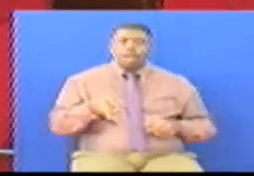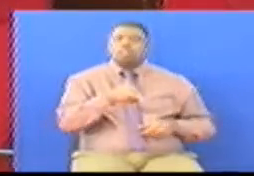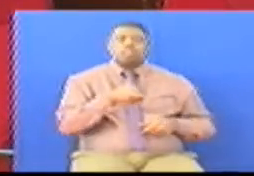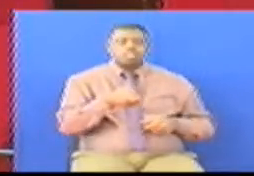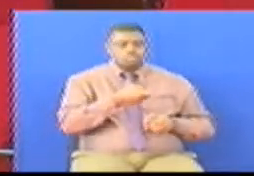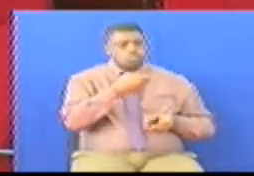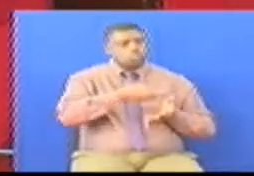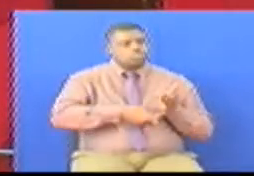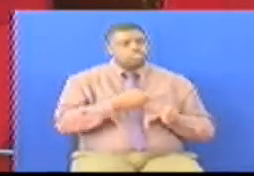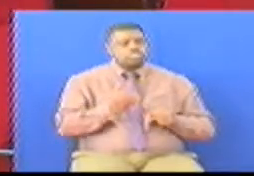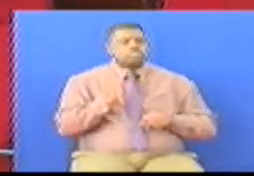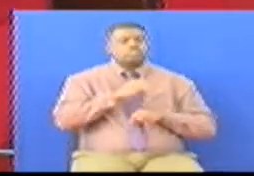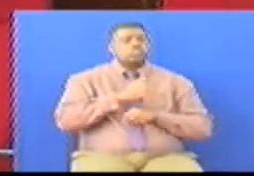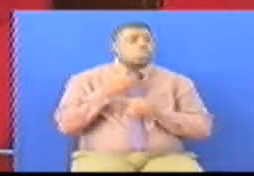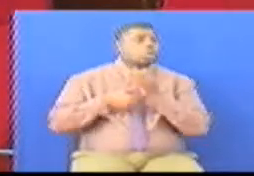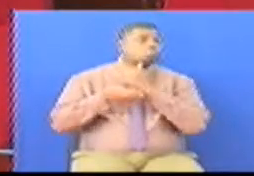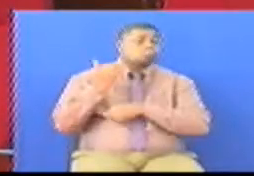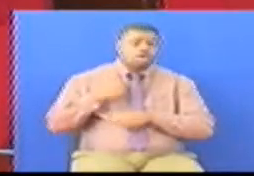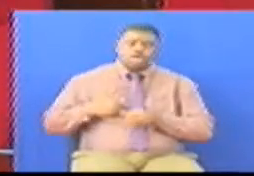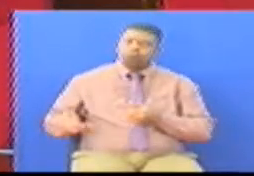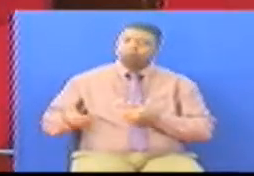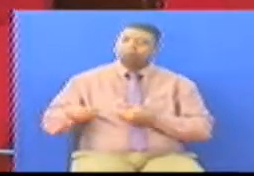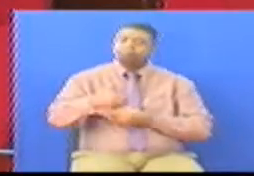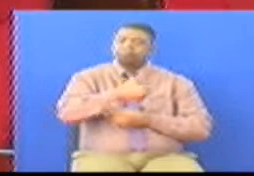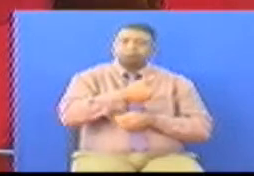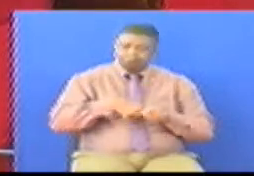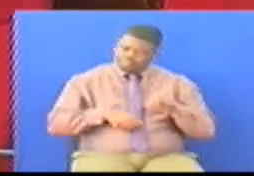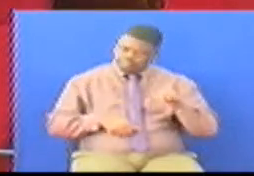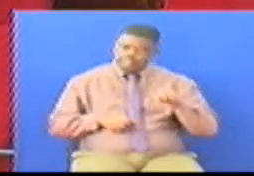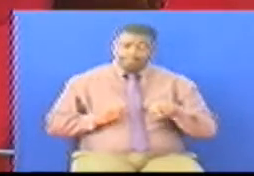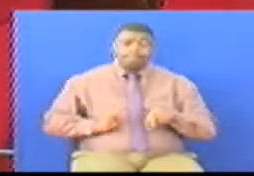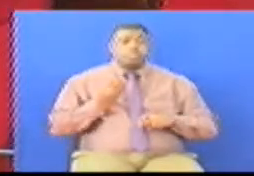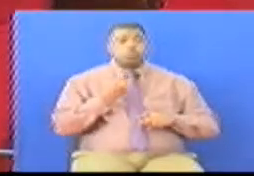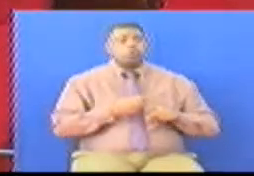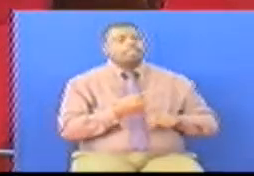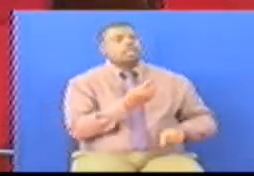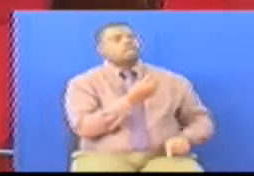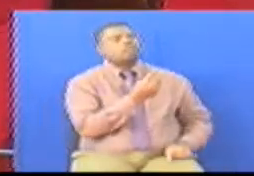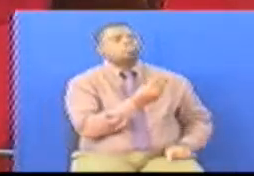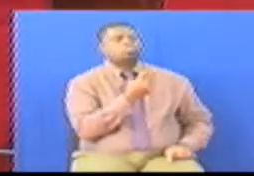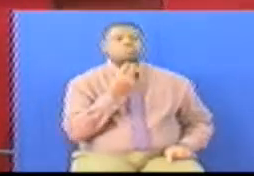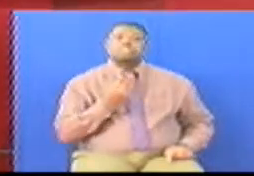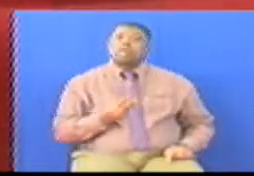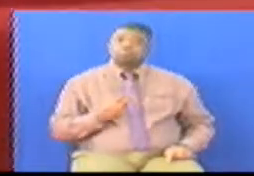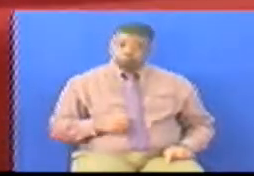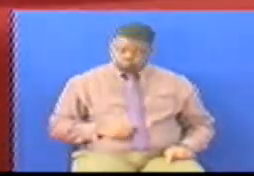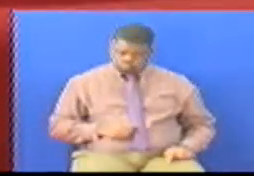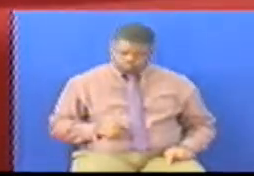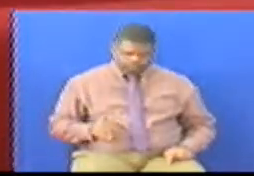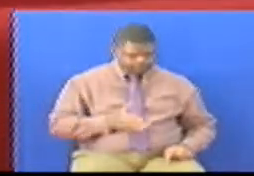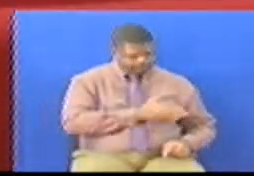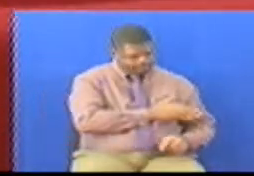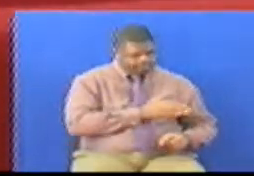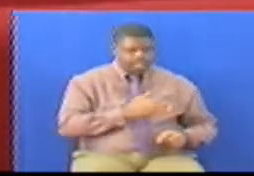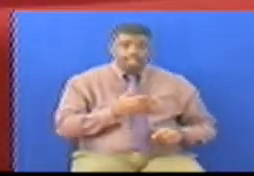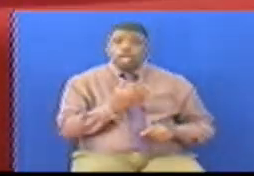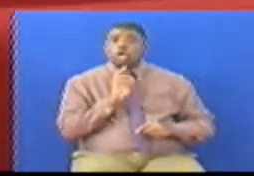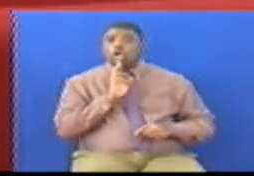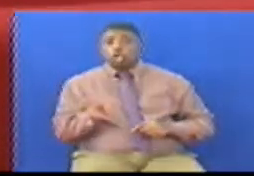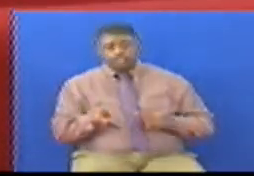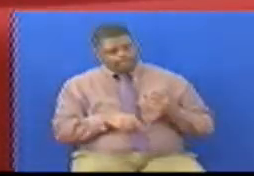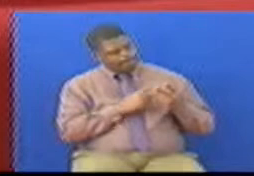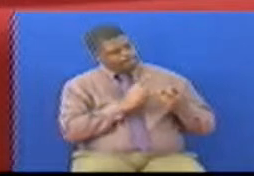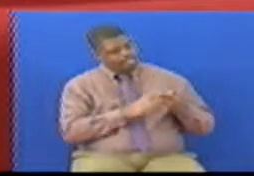siku za nyuma tax arrears kiasi cha shilingi bilioni 303. Hoja namba mbili, madeni ambayo